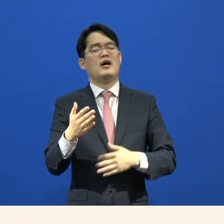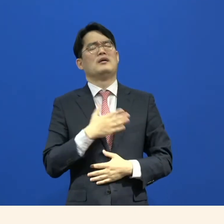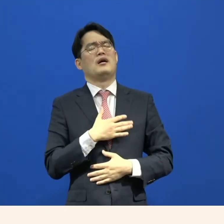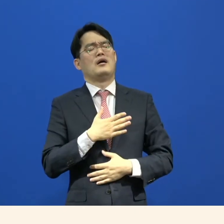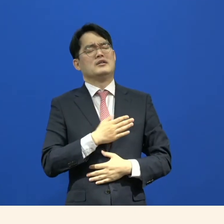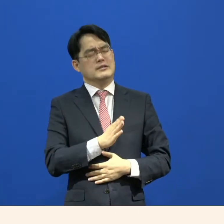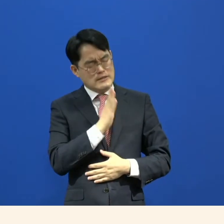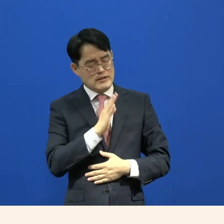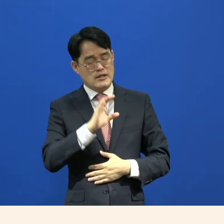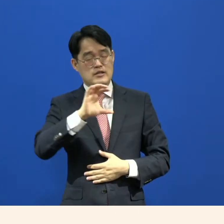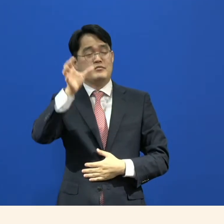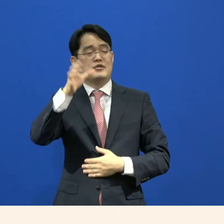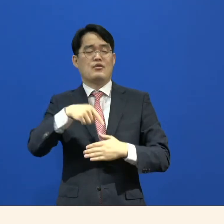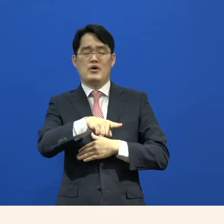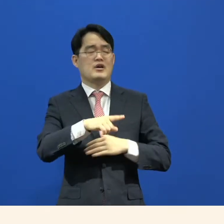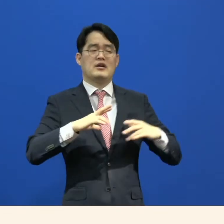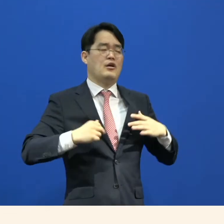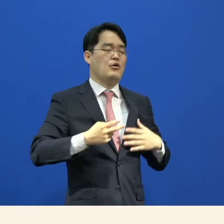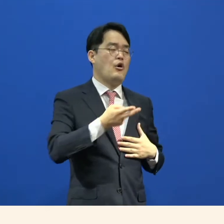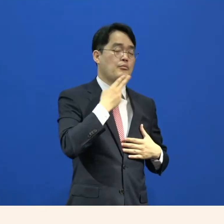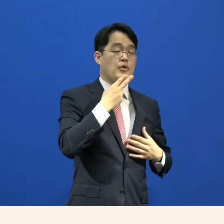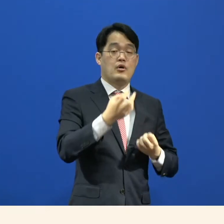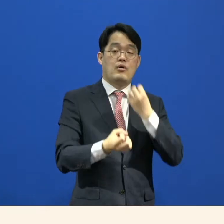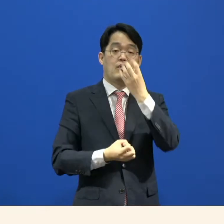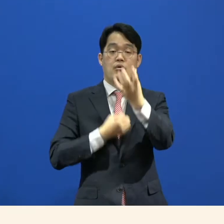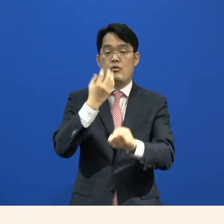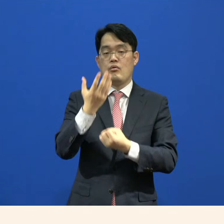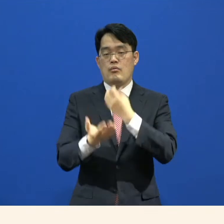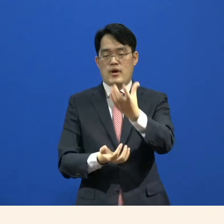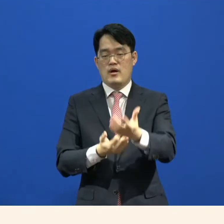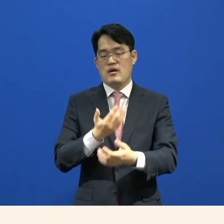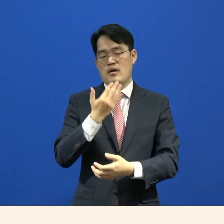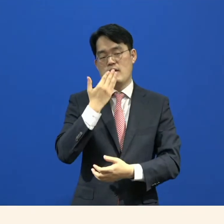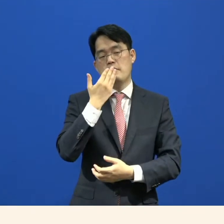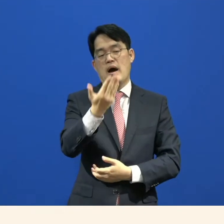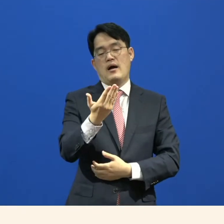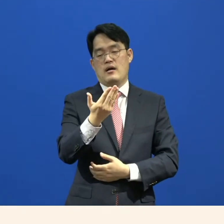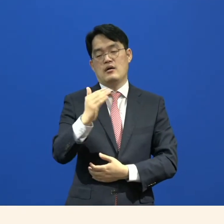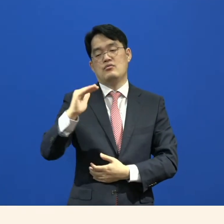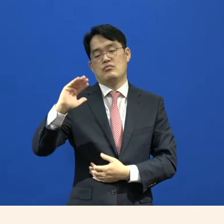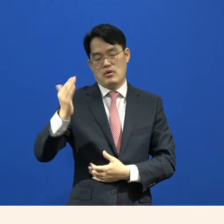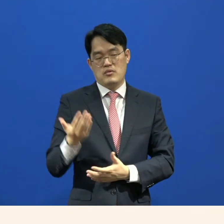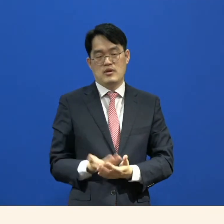외에는 자랑할 것이 없다고 선포할 수 있게 될 줄로 믿습니다.